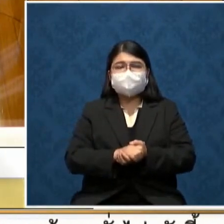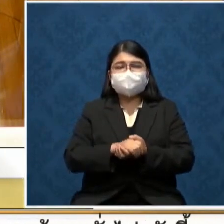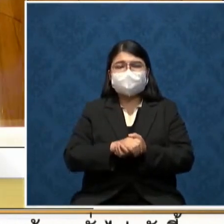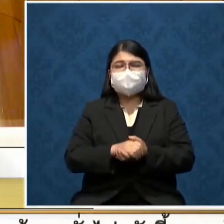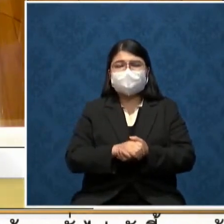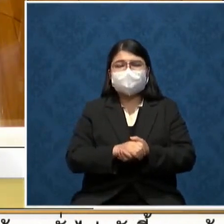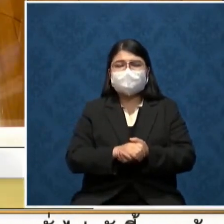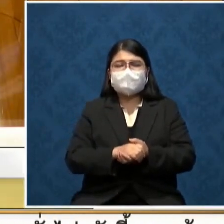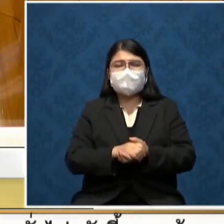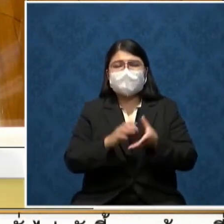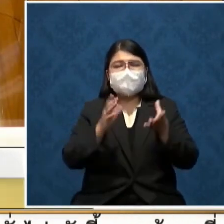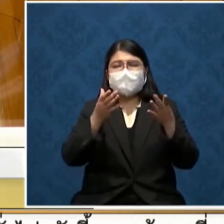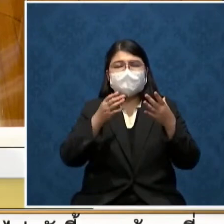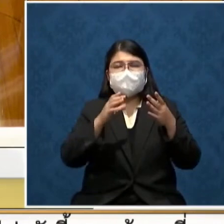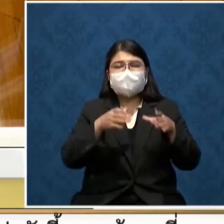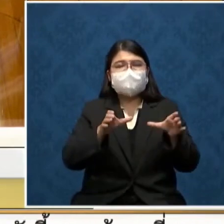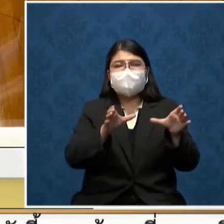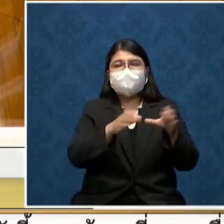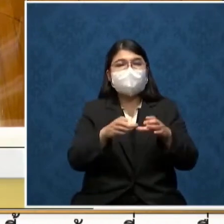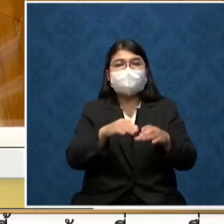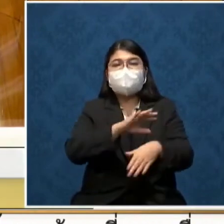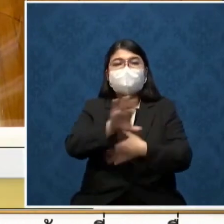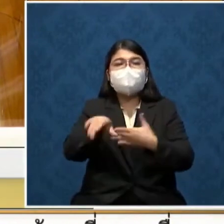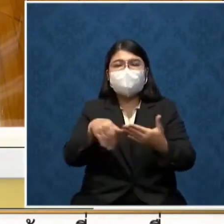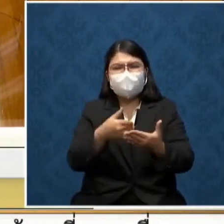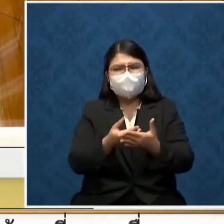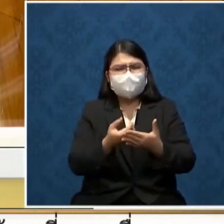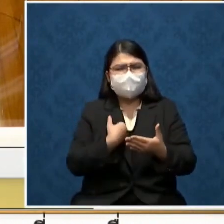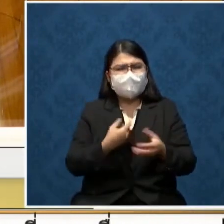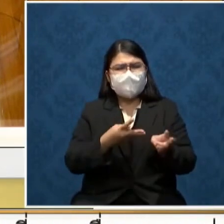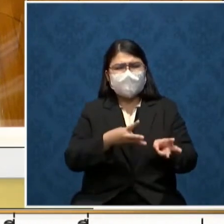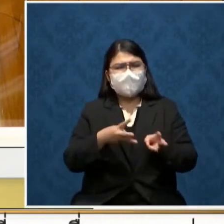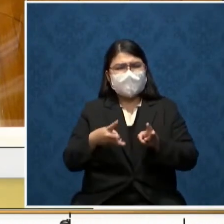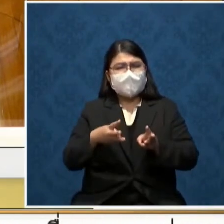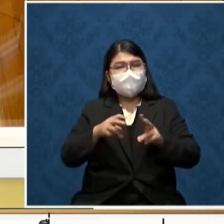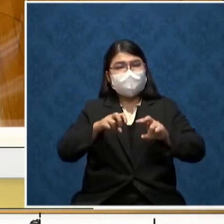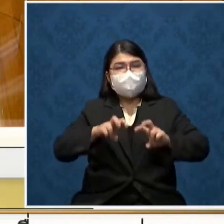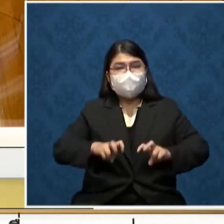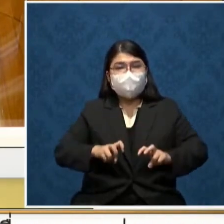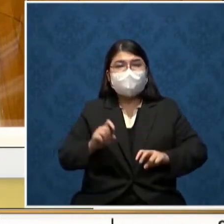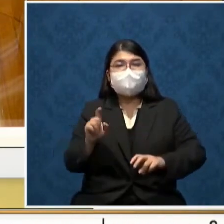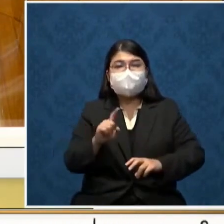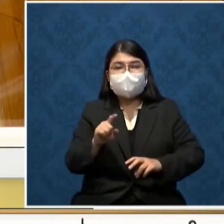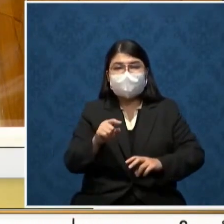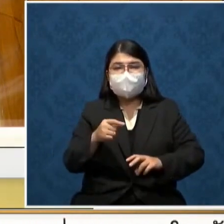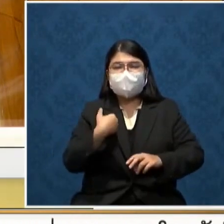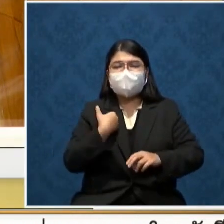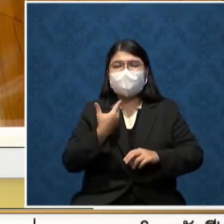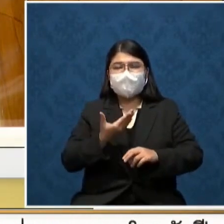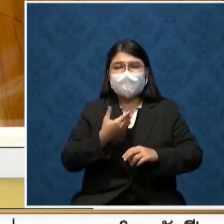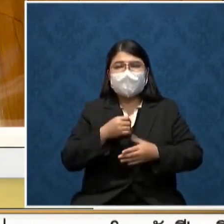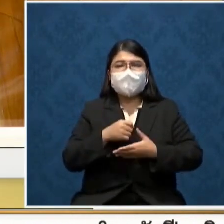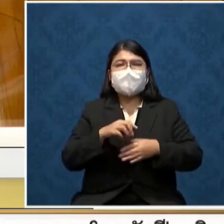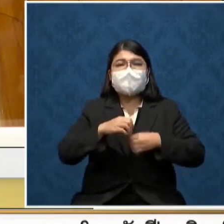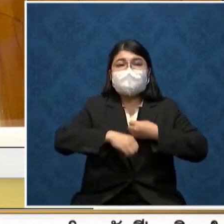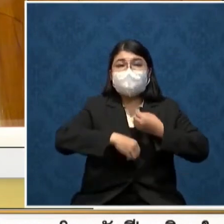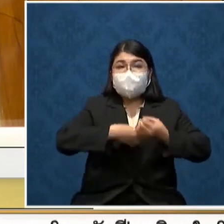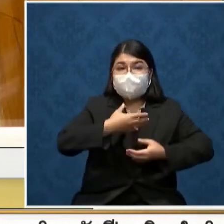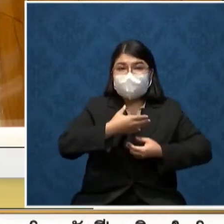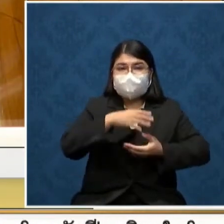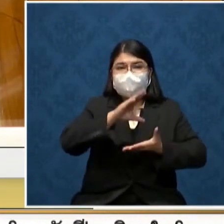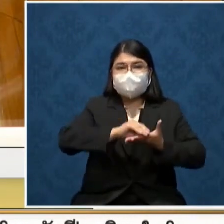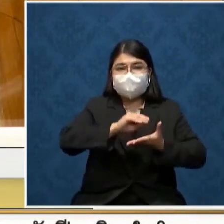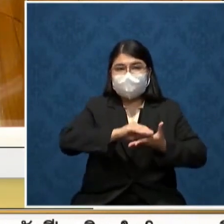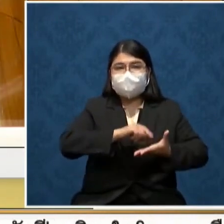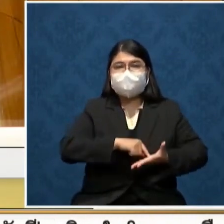นเนี่ยอย่างไรวิเคราะห์อย่างไรนะครับแล้วก็เสนอความคิดเห็นนะครับไปยังคณะรัฐมนต